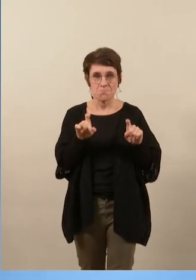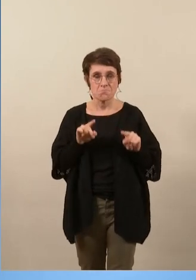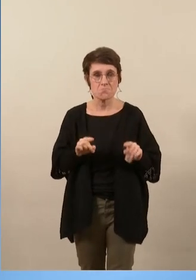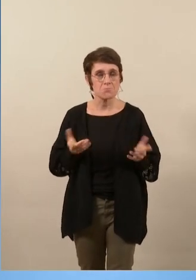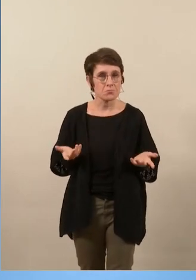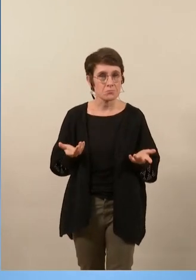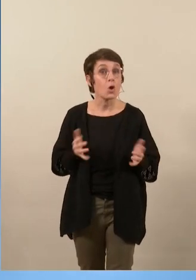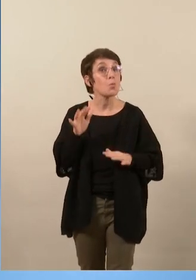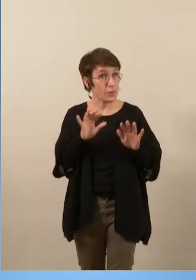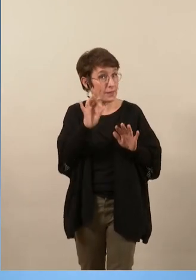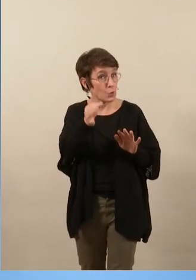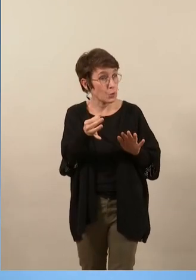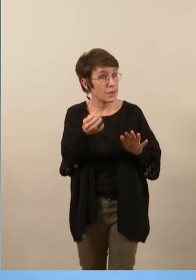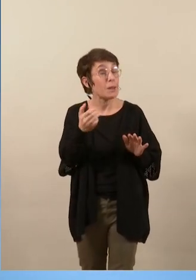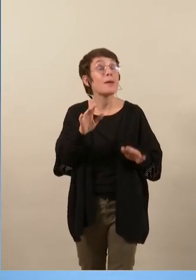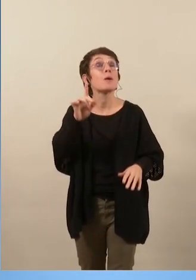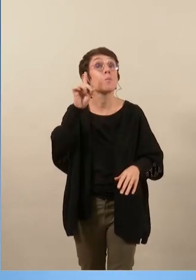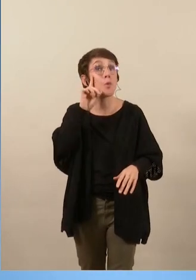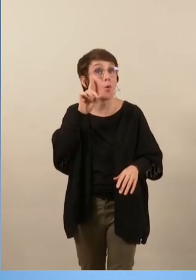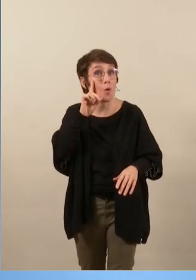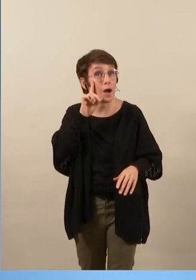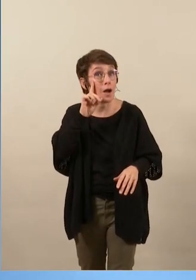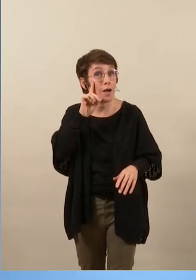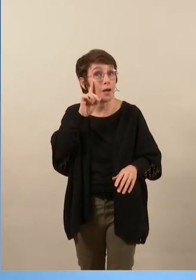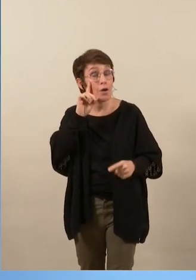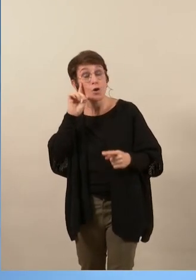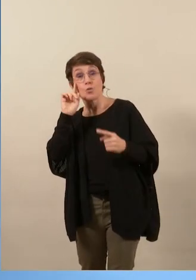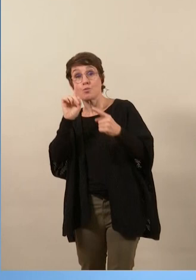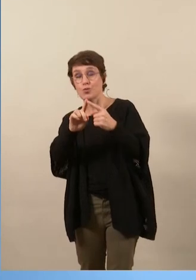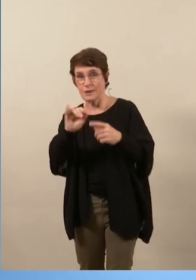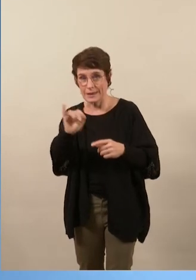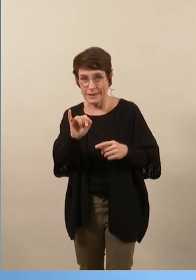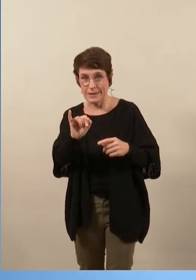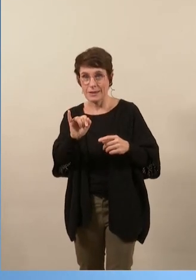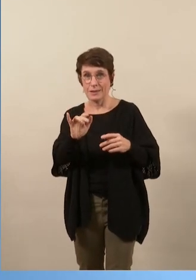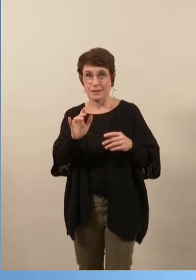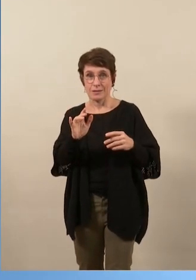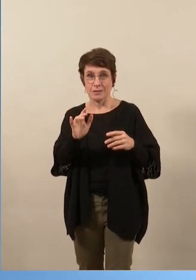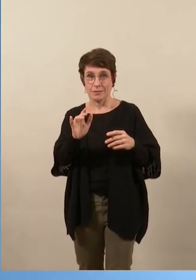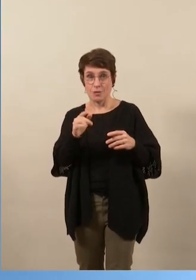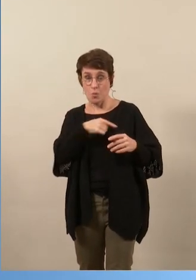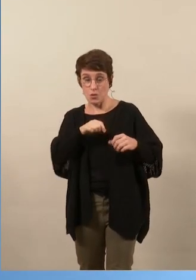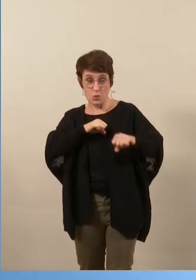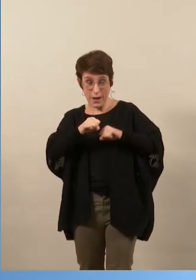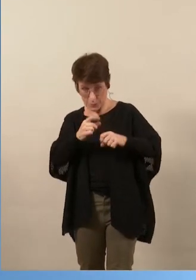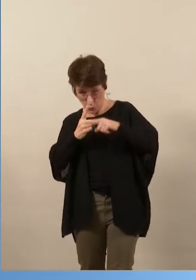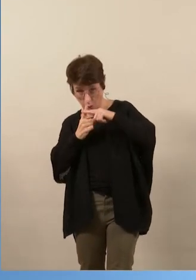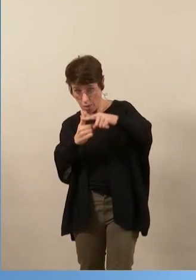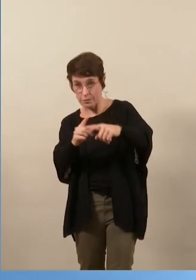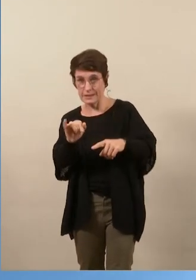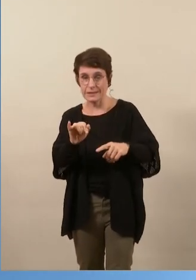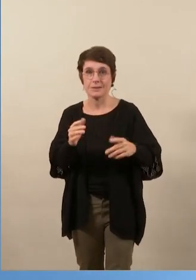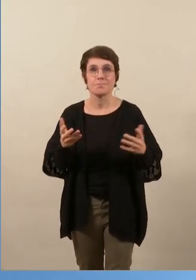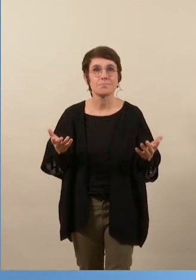certainement oui mais pourquoi et envers qui et sur quelle base portons-nous ces actions quelle